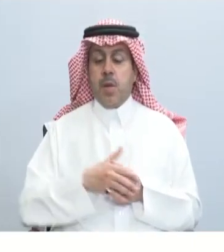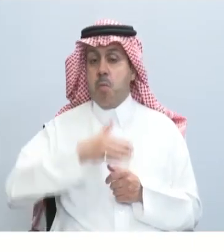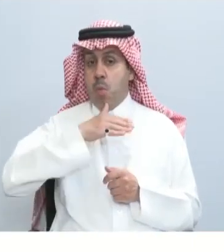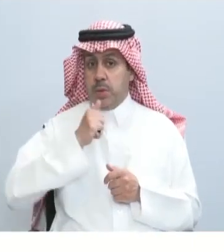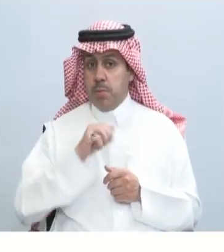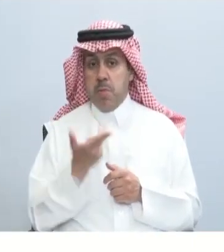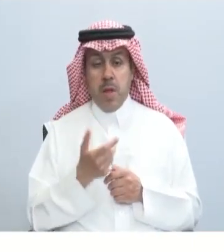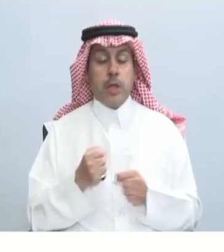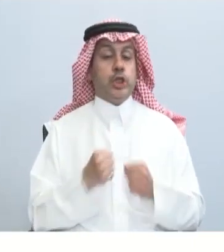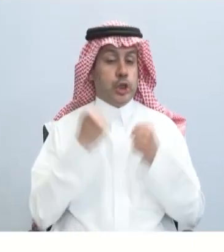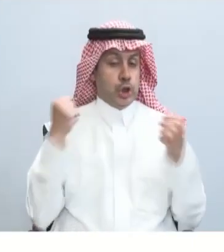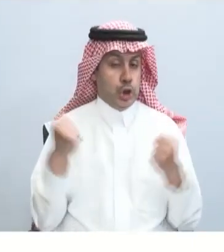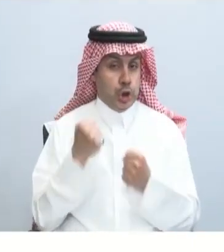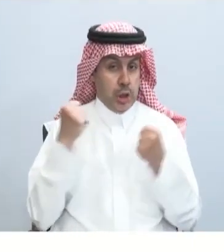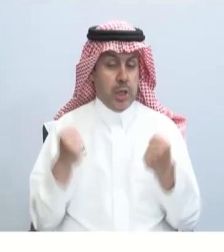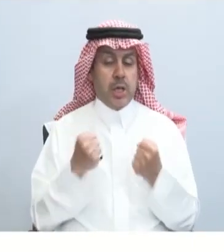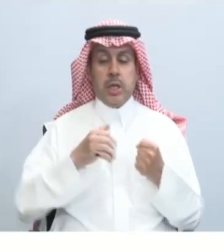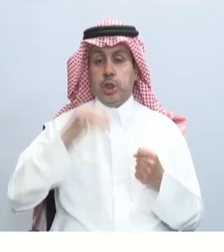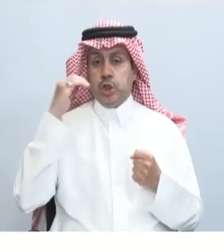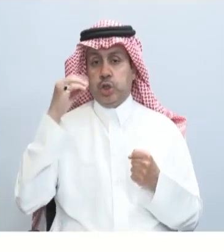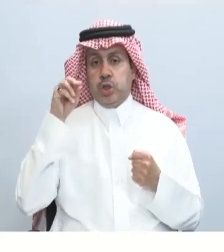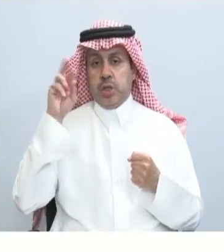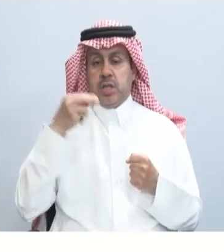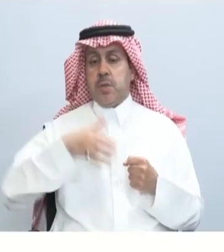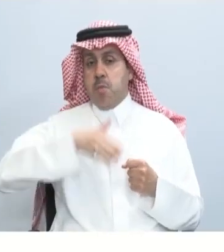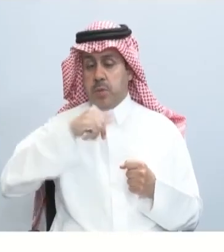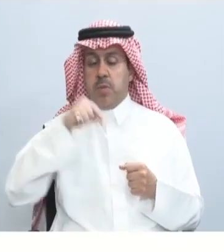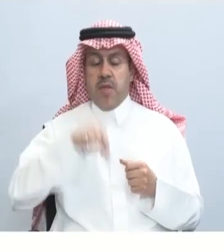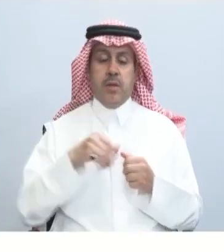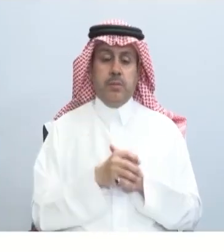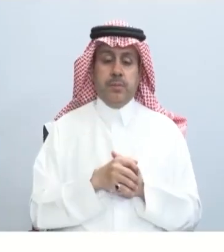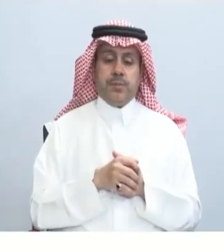ماذا جهز النبي محمد صلى الله عليه وسلم